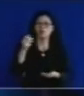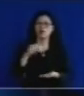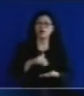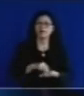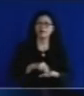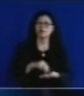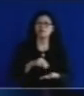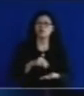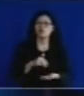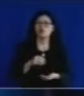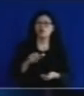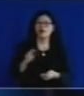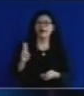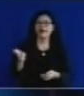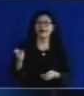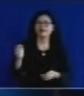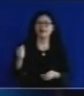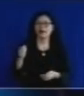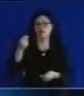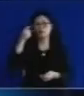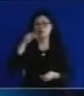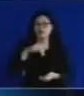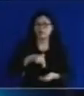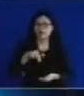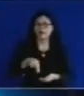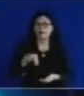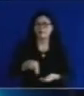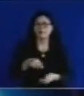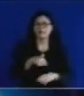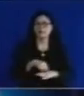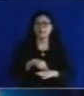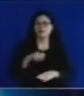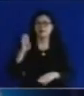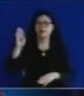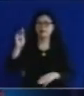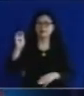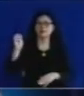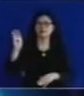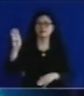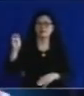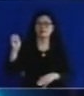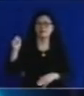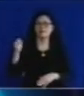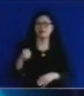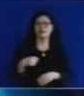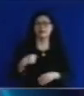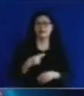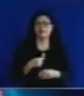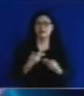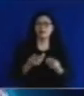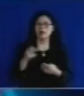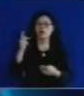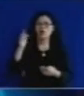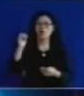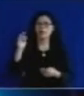nanti pabrik bisa dibangun di Kabupaten Brebes. Yang kedua, kita pengembangan UMKM dan koperasi